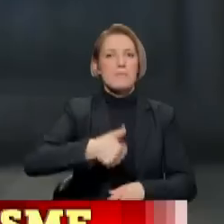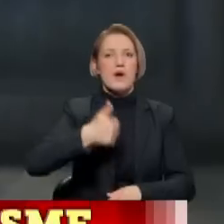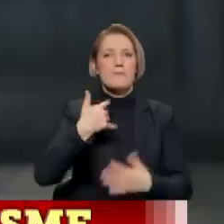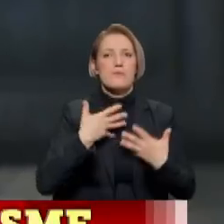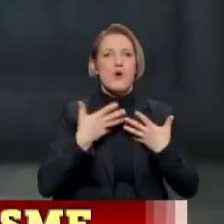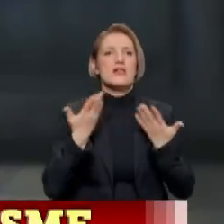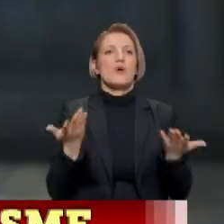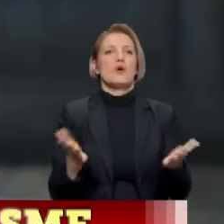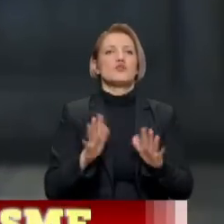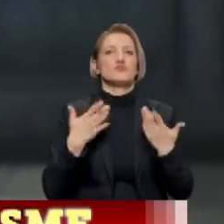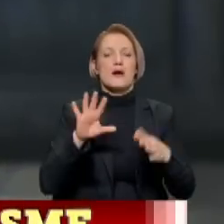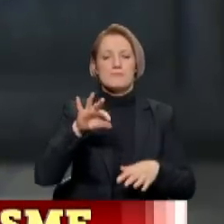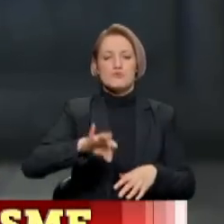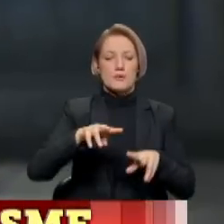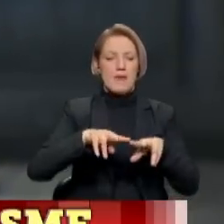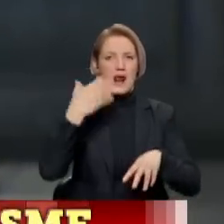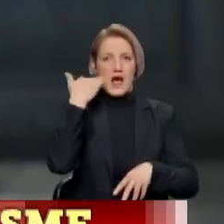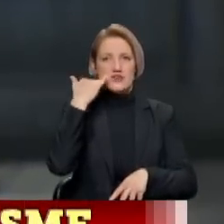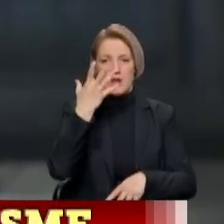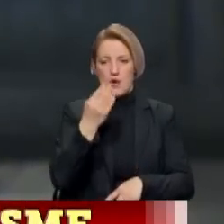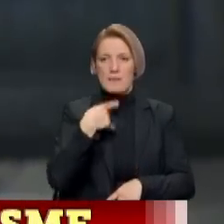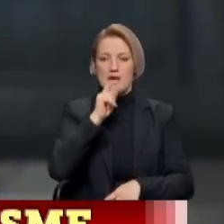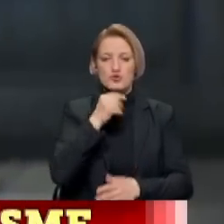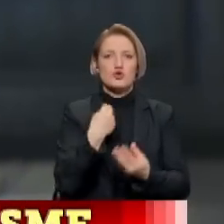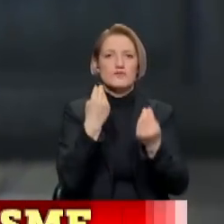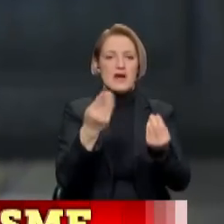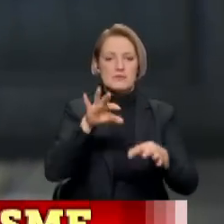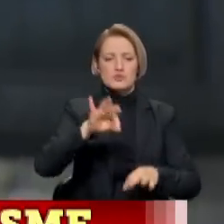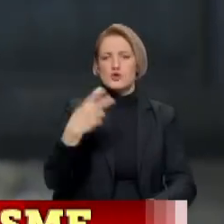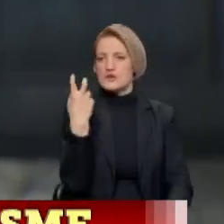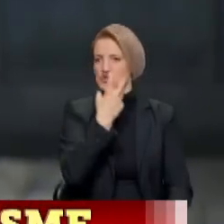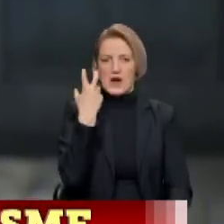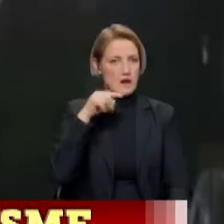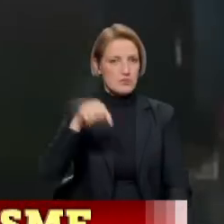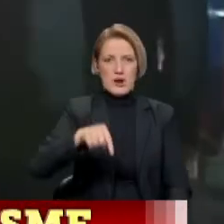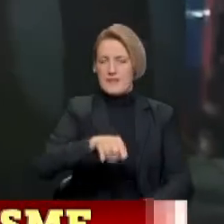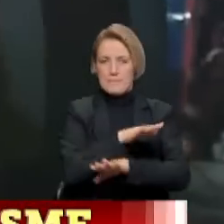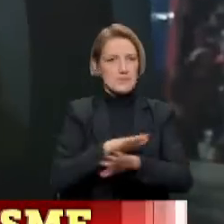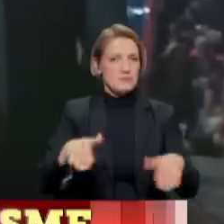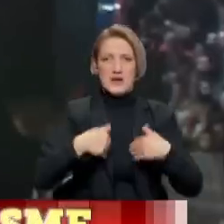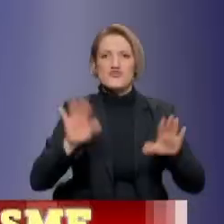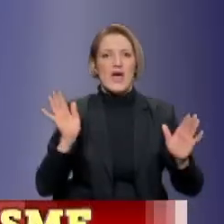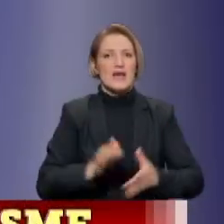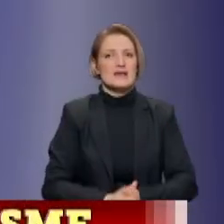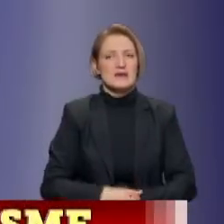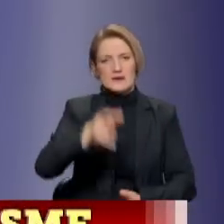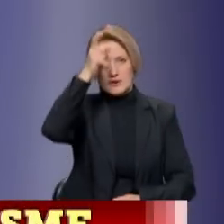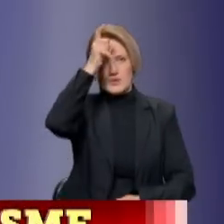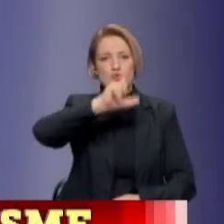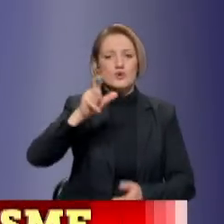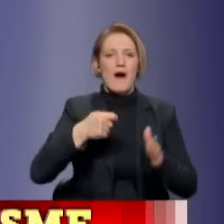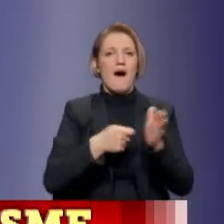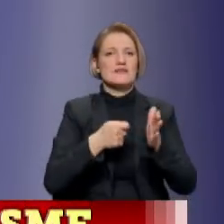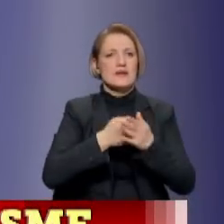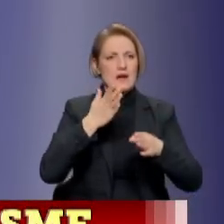bozma. Bugün Meral Akşener olarak söz veriyorum. Bu şarkı da burada bitmeyecek. Türkiye adına